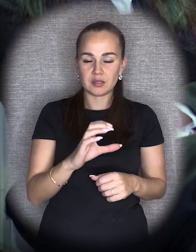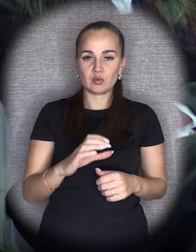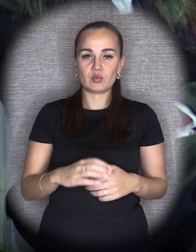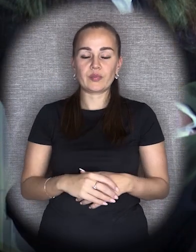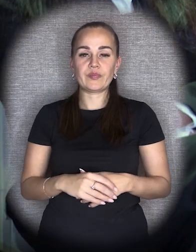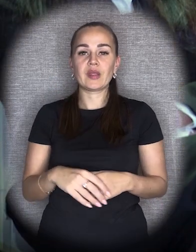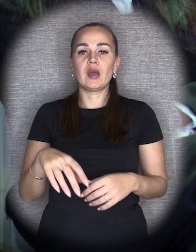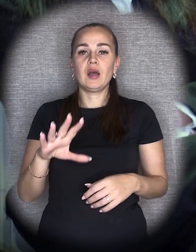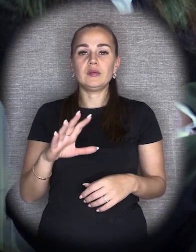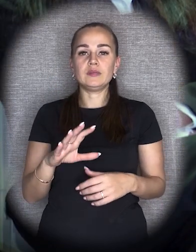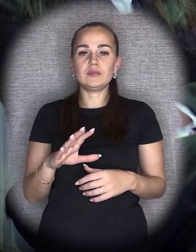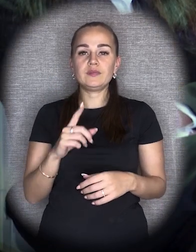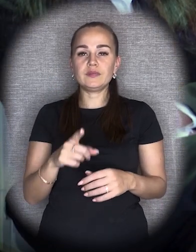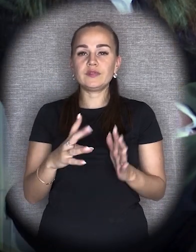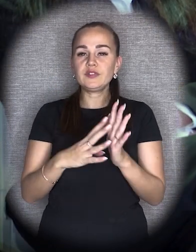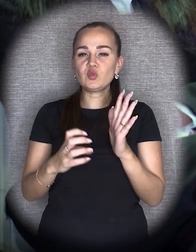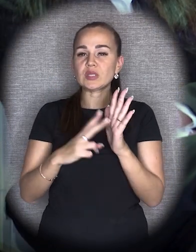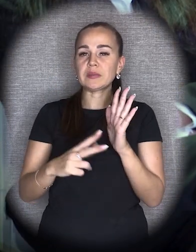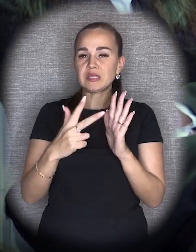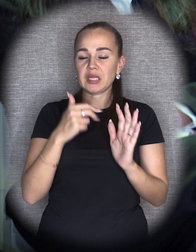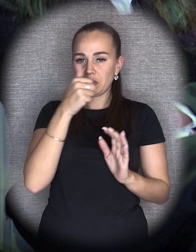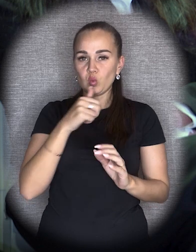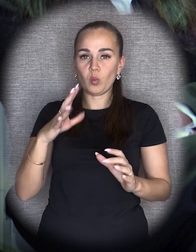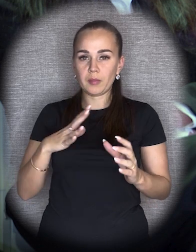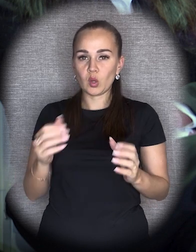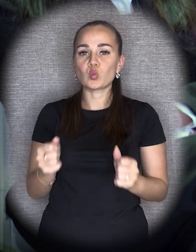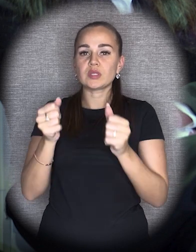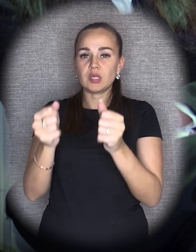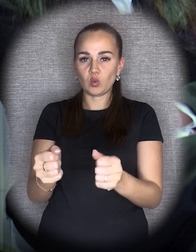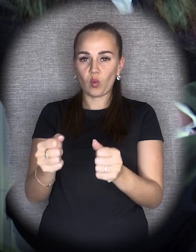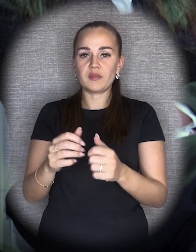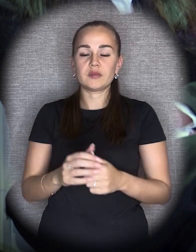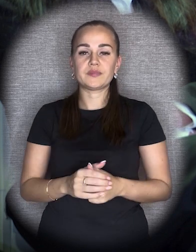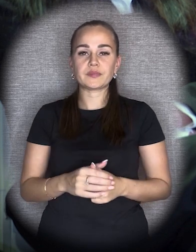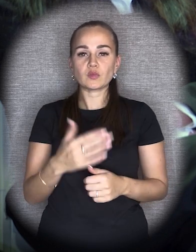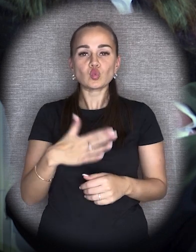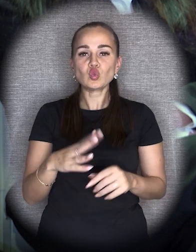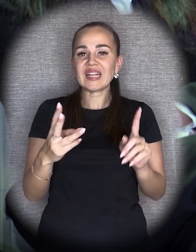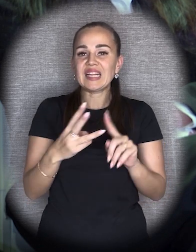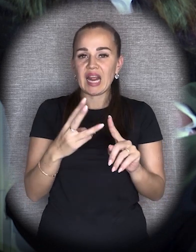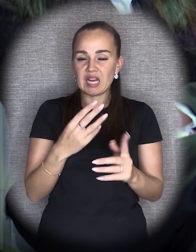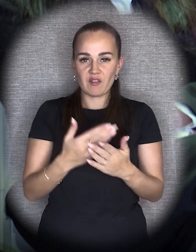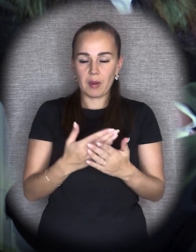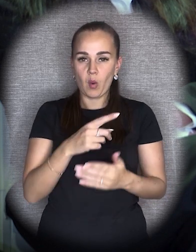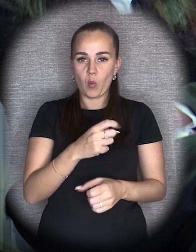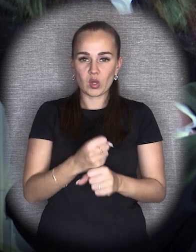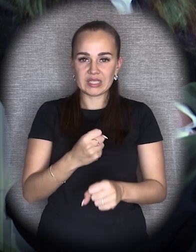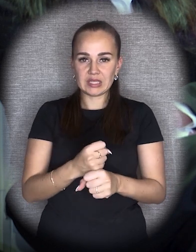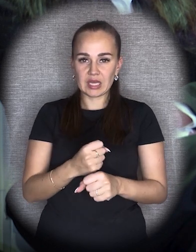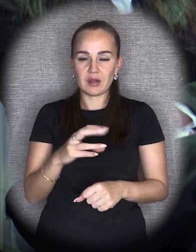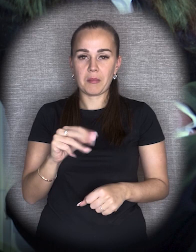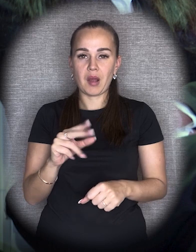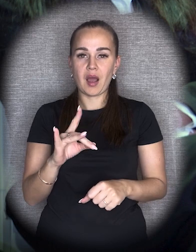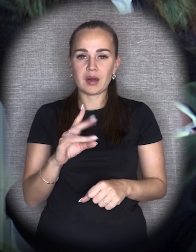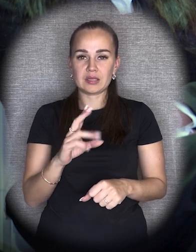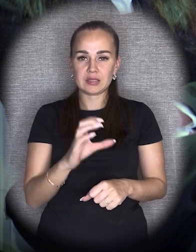был установлен там, по-моему, в 1973 году. Это был уже его, по-моему, третий Маркс, один стоит в Москве, если я не ошибаюсь, за которым он получил Ленинскую